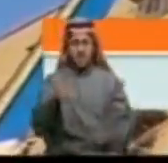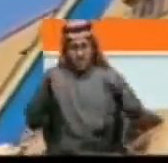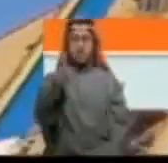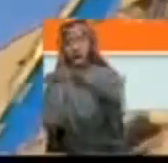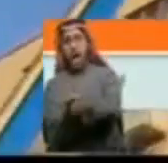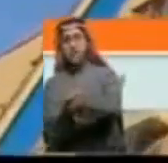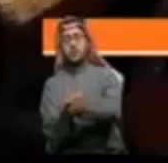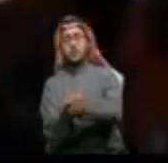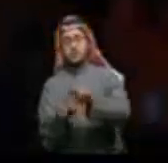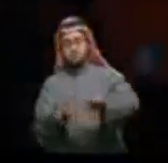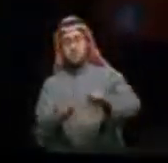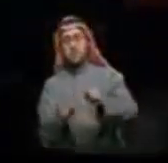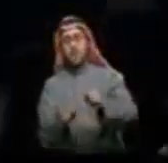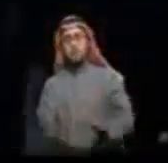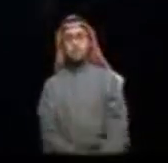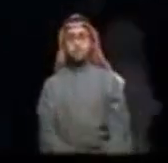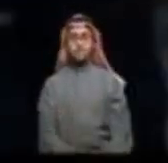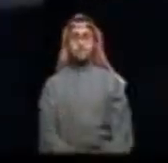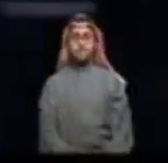تحت الأنقاض.